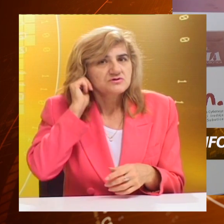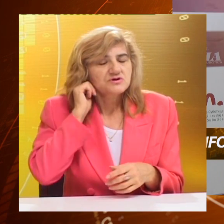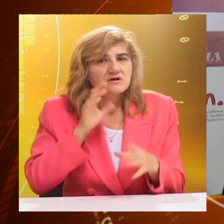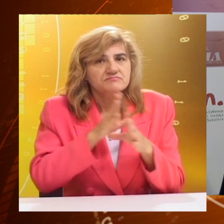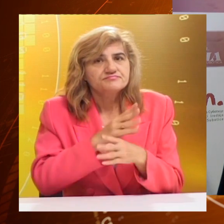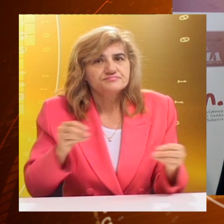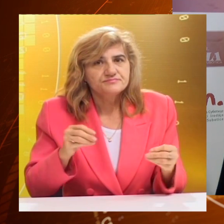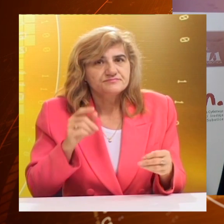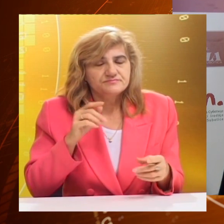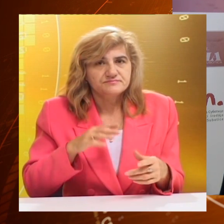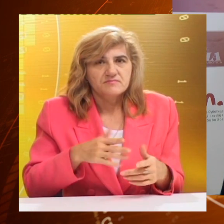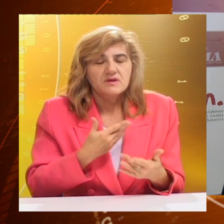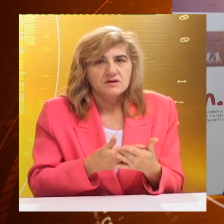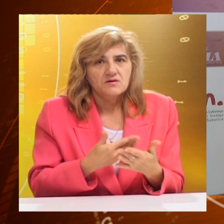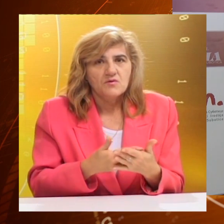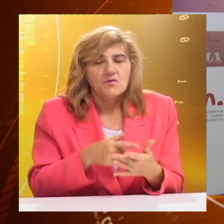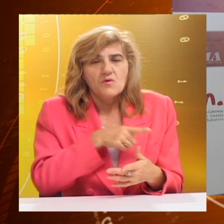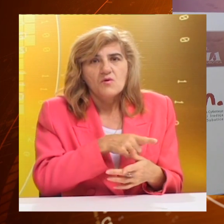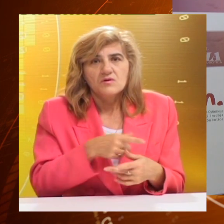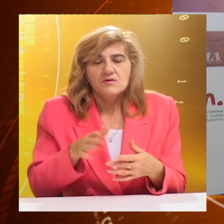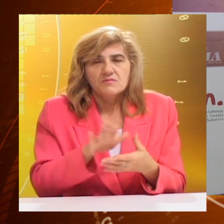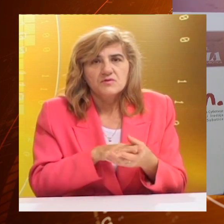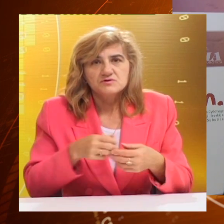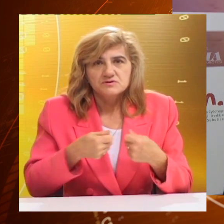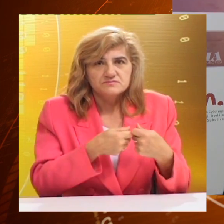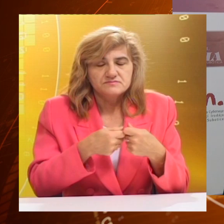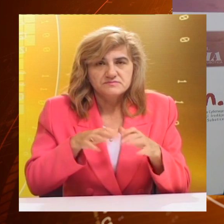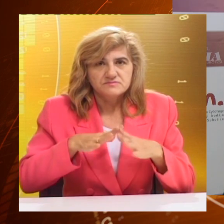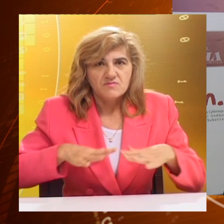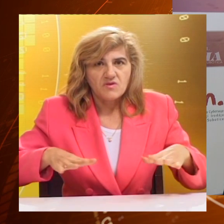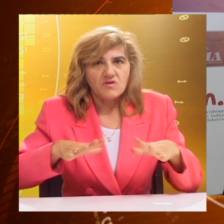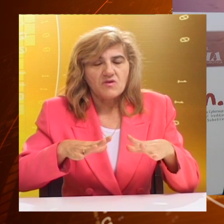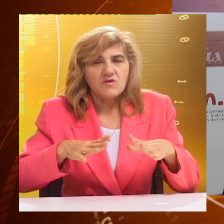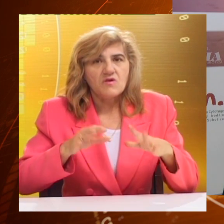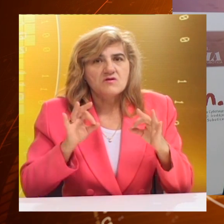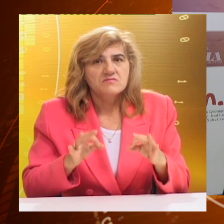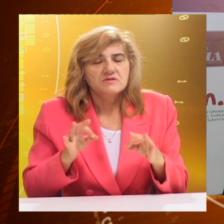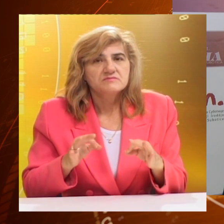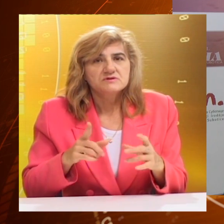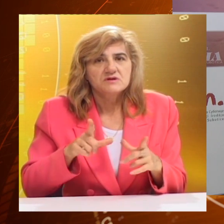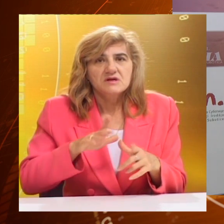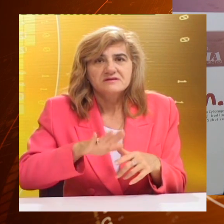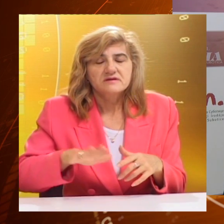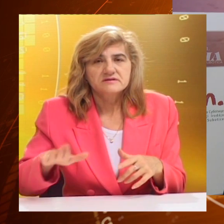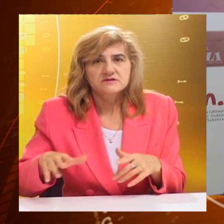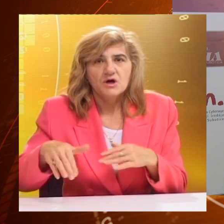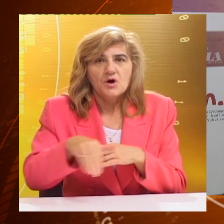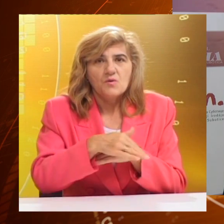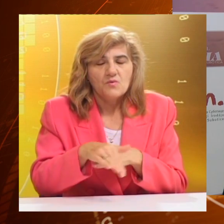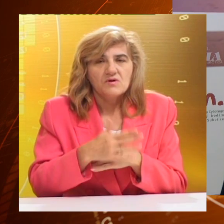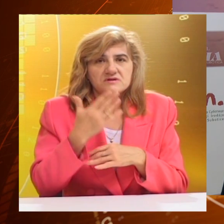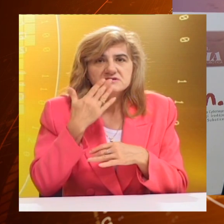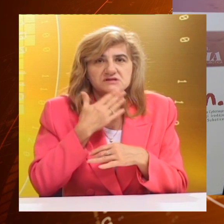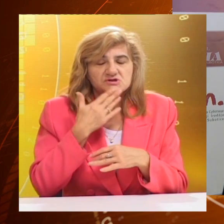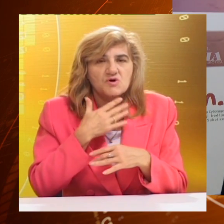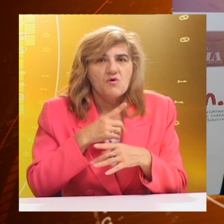koliko se odvažio da pokaže državnim institucijama da je bezbednost dece ne samo u porodici, na ulici ili na bilo kom